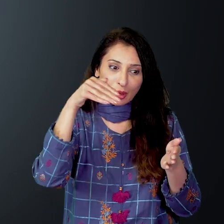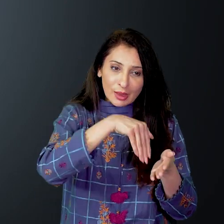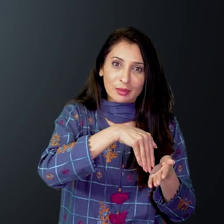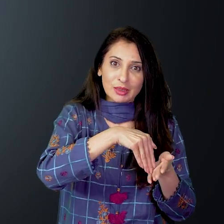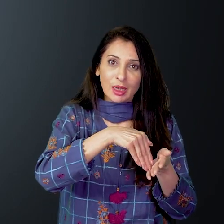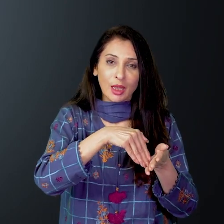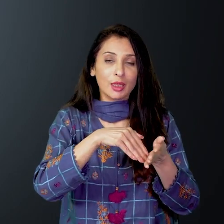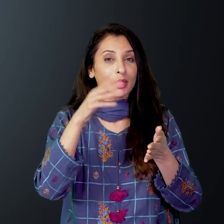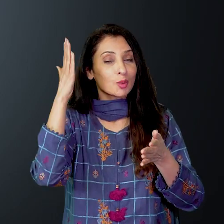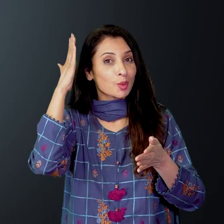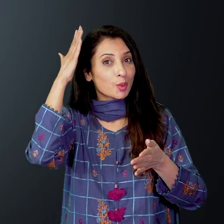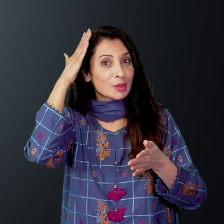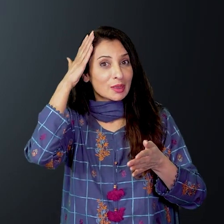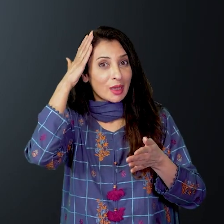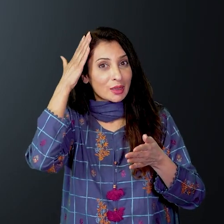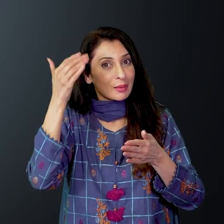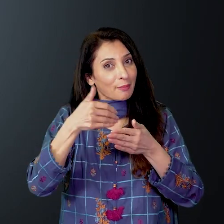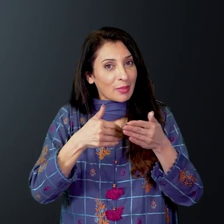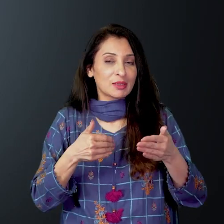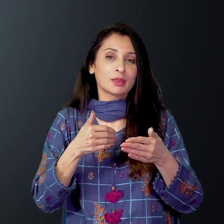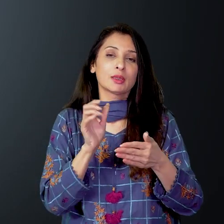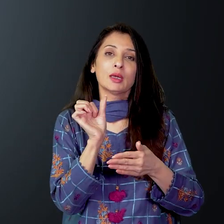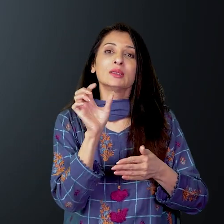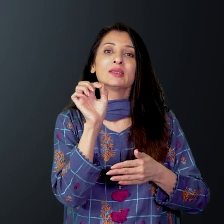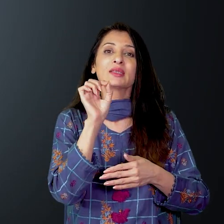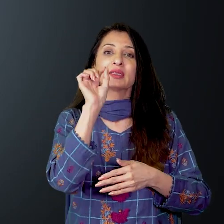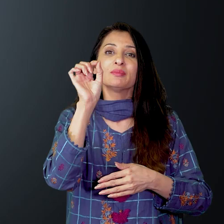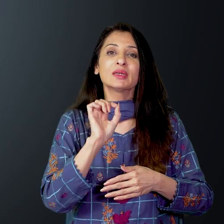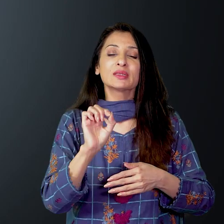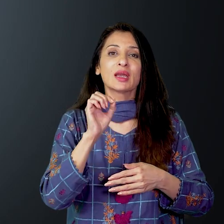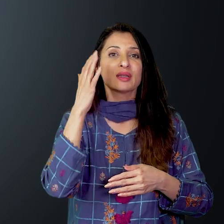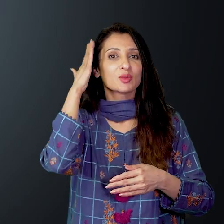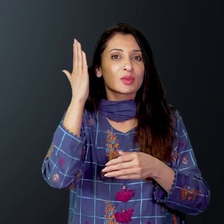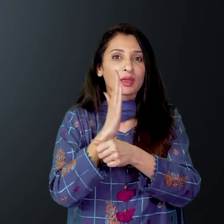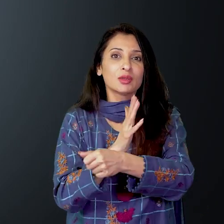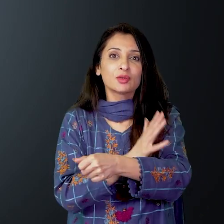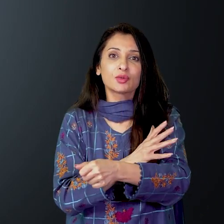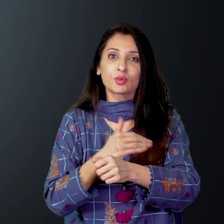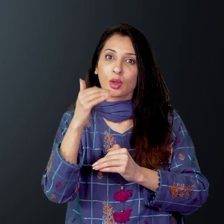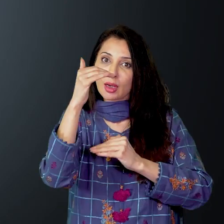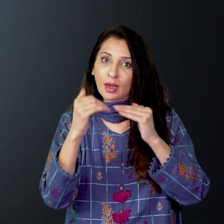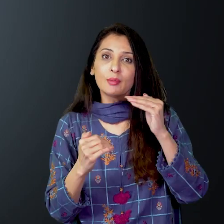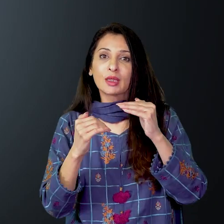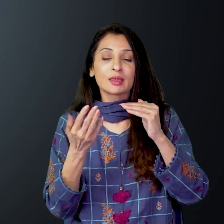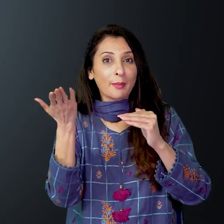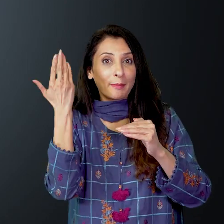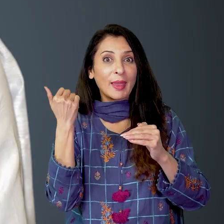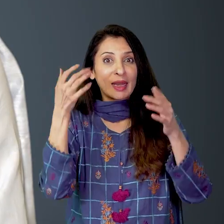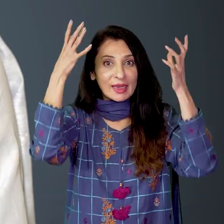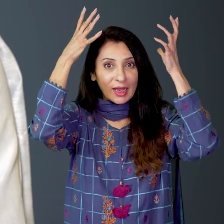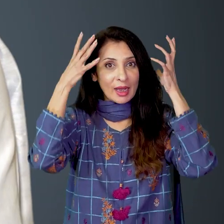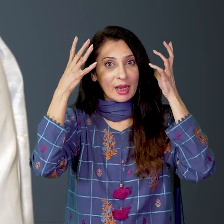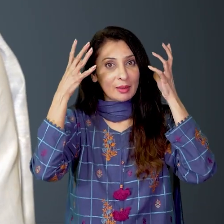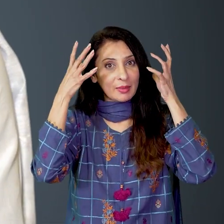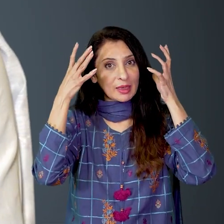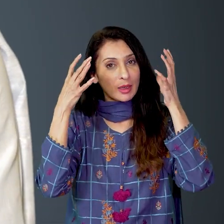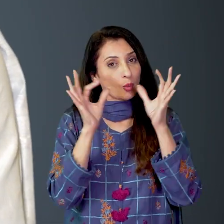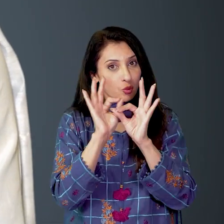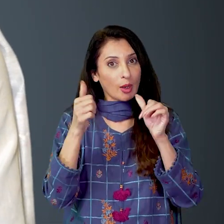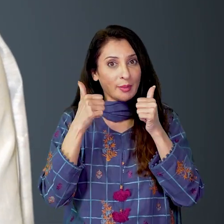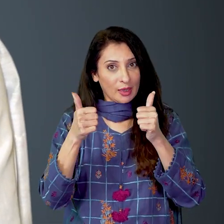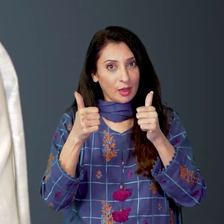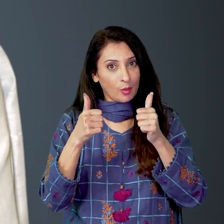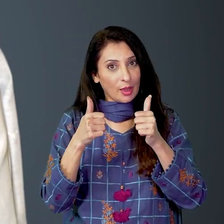पेपर कि 60% ऑफ द हेड इंजरीज़ जो थी आपकी वो कम हुई थी जब लोगों ने हेलमेट इस्तेमाल ज़्यादा किया